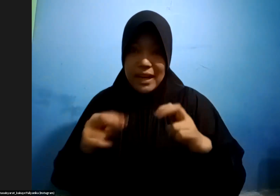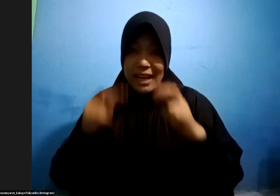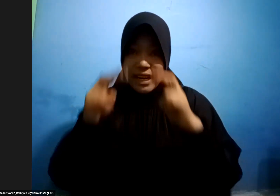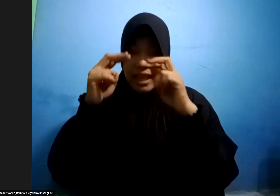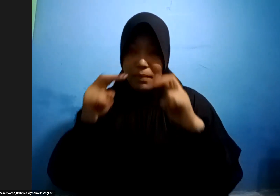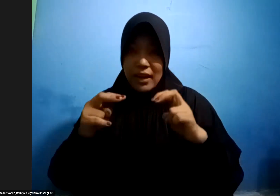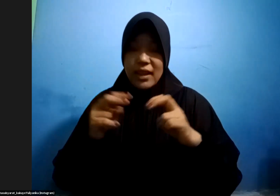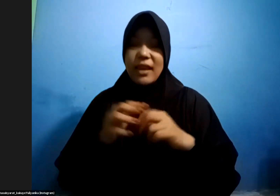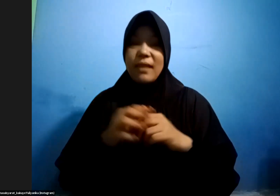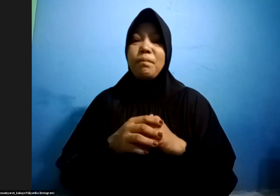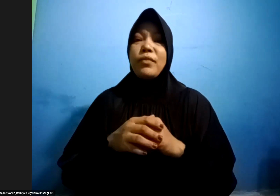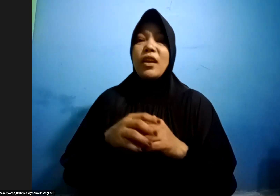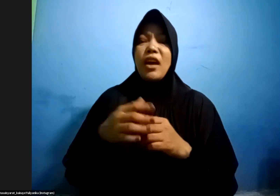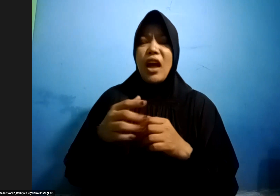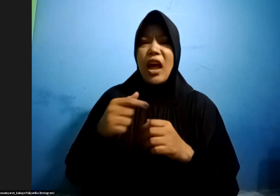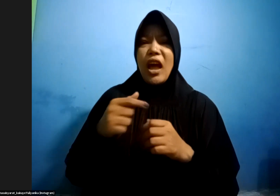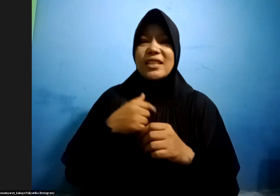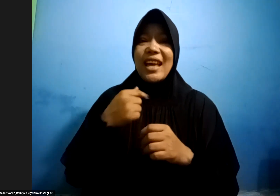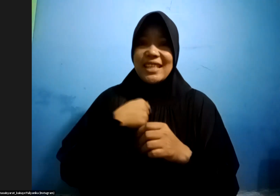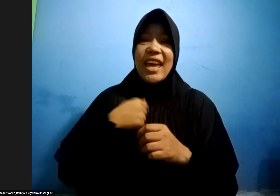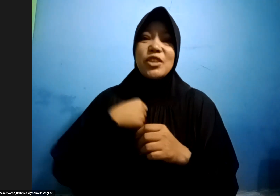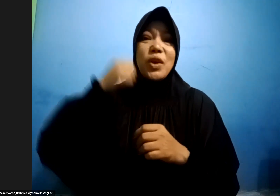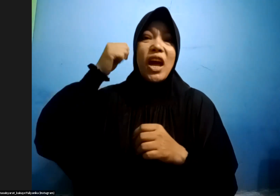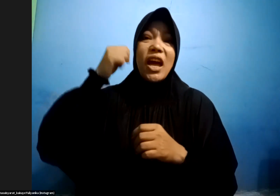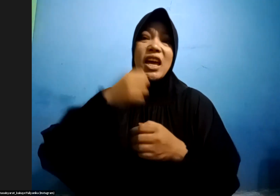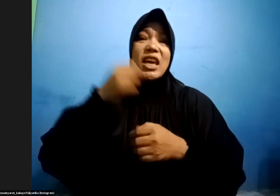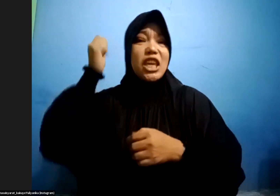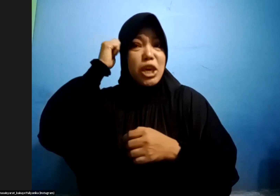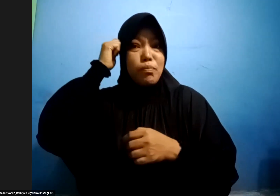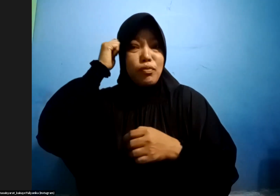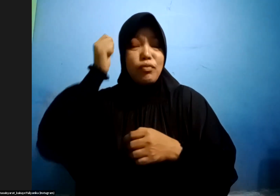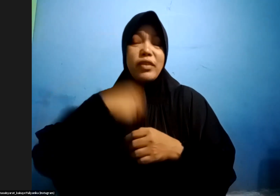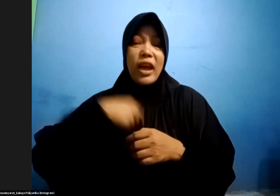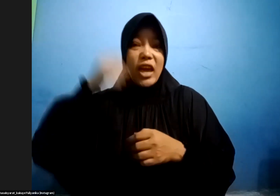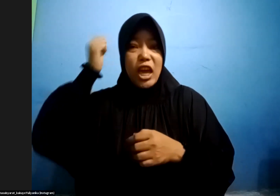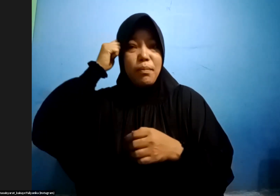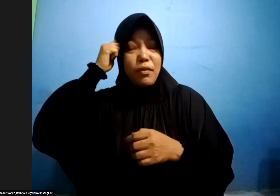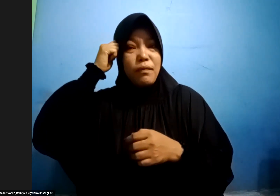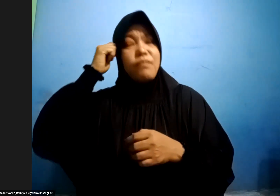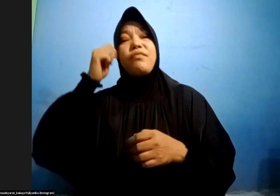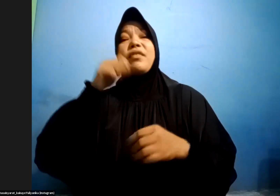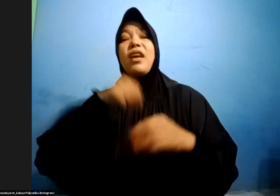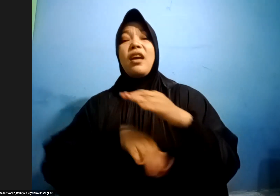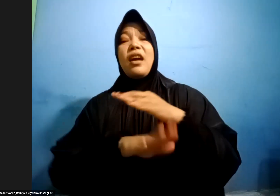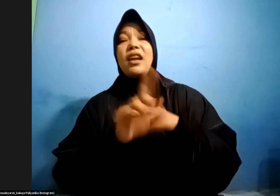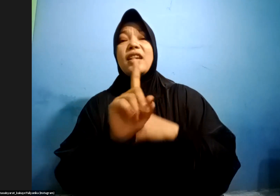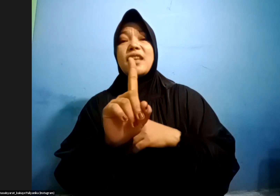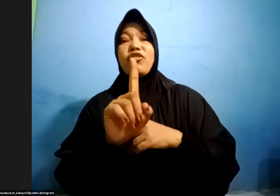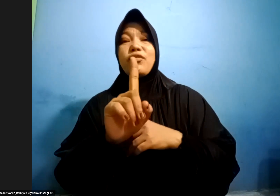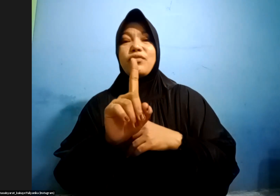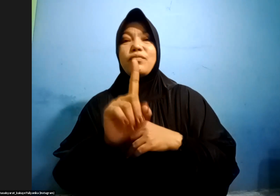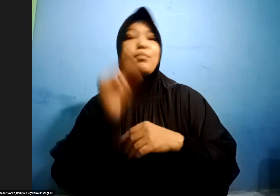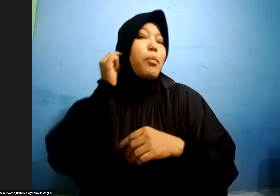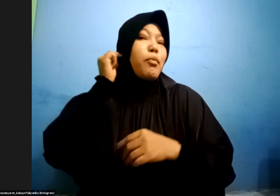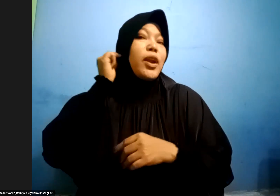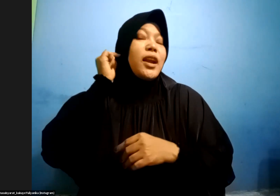saja Bu ini, atau apa, saya seorang ibu dari satu orang anak, sedikit saja satu, the one and only putri gitu, sekarang